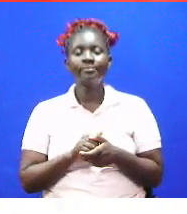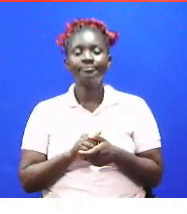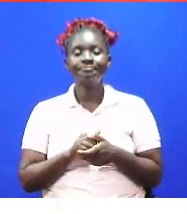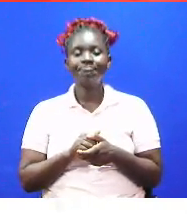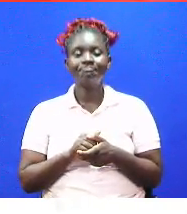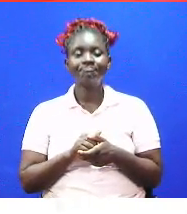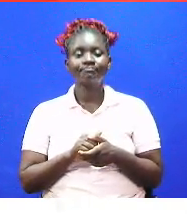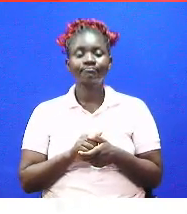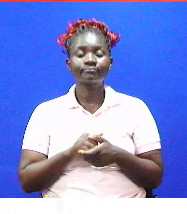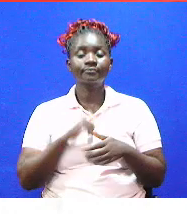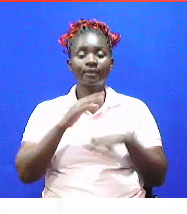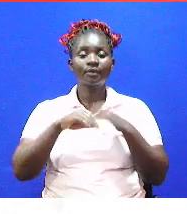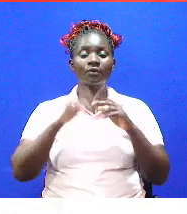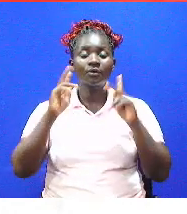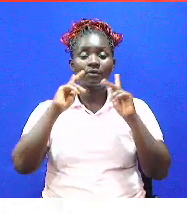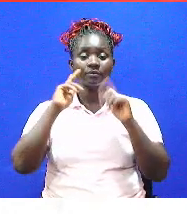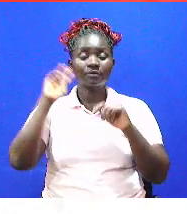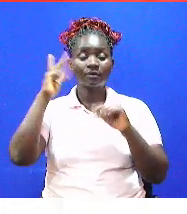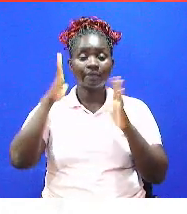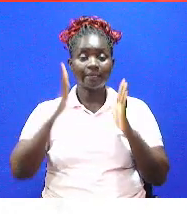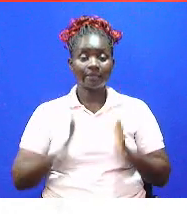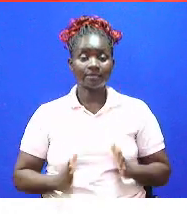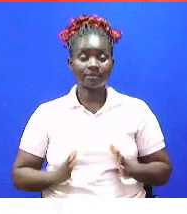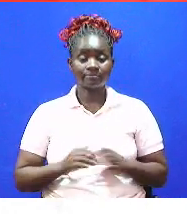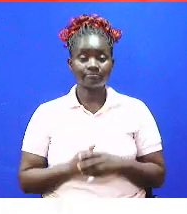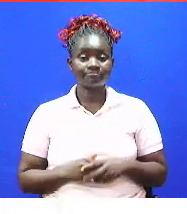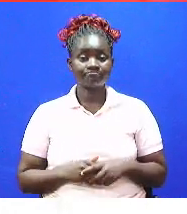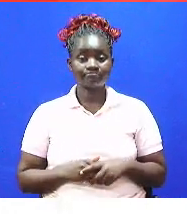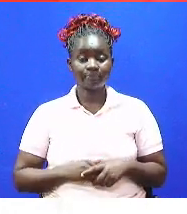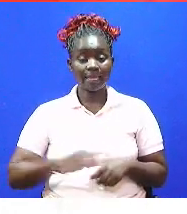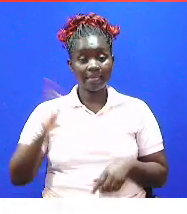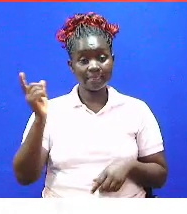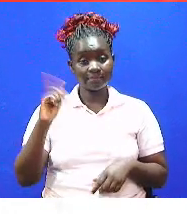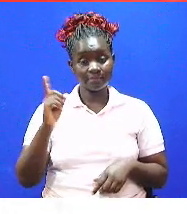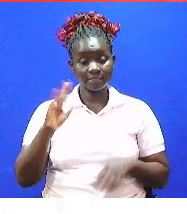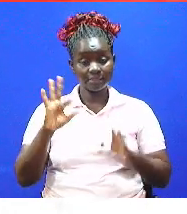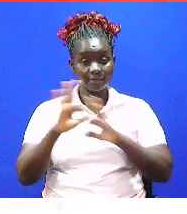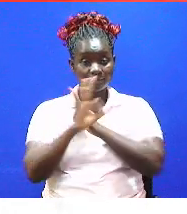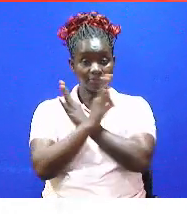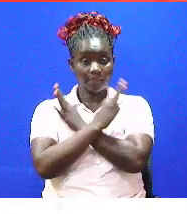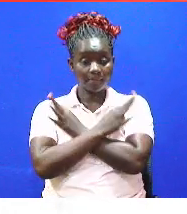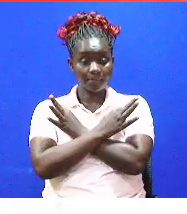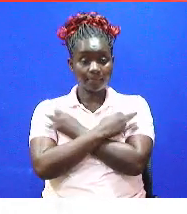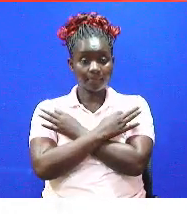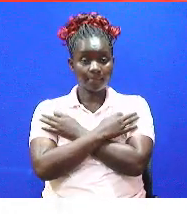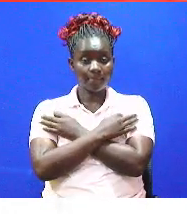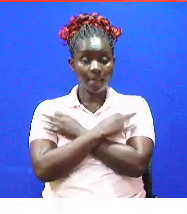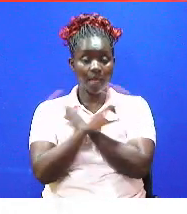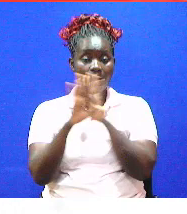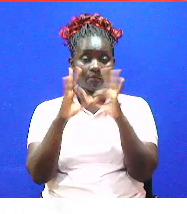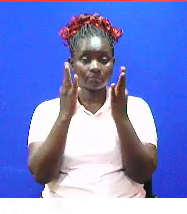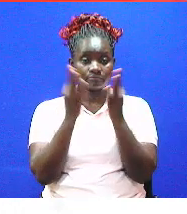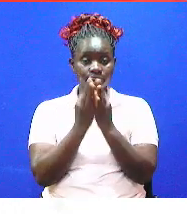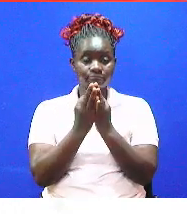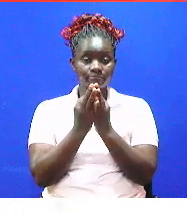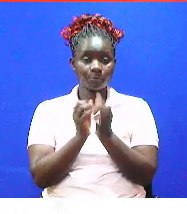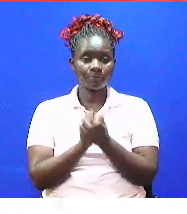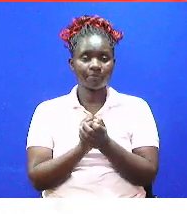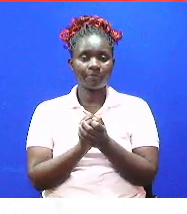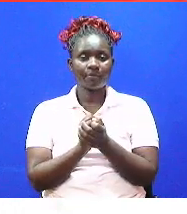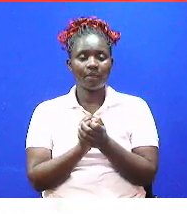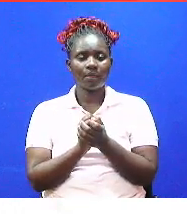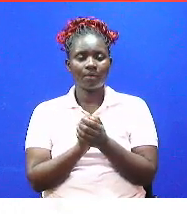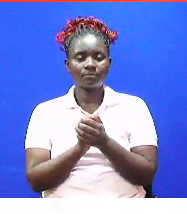about Kenya won't speak, and particularly a family, the CDF, Francis